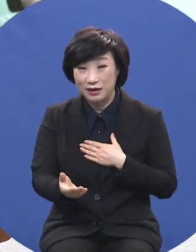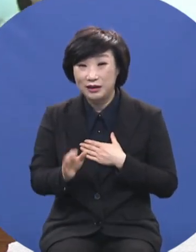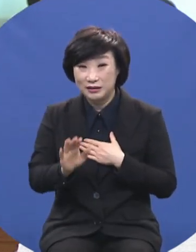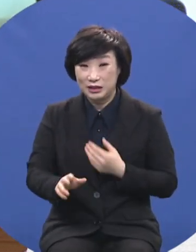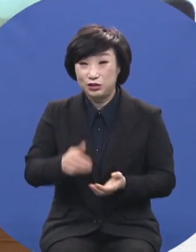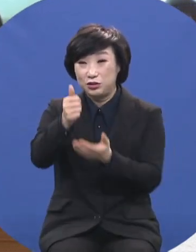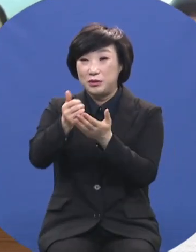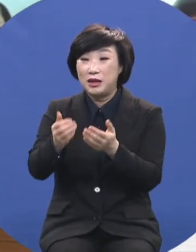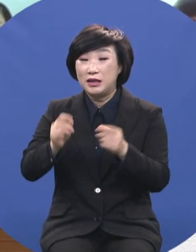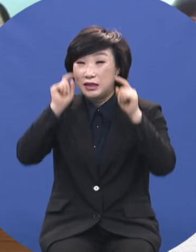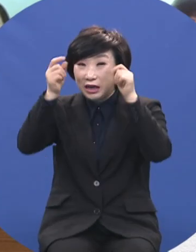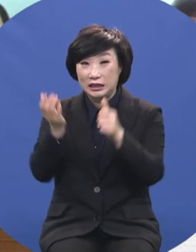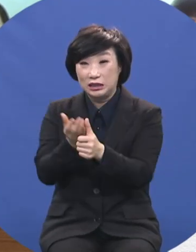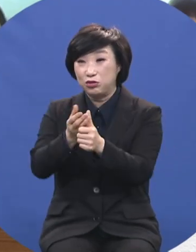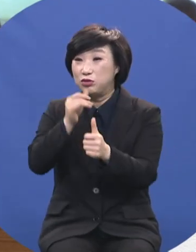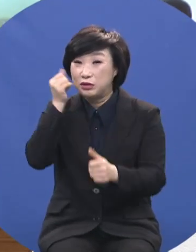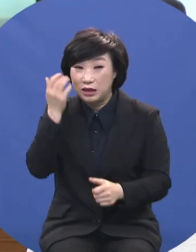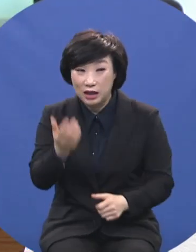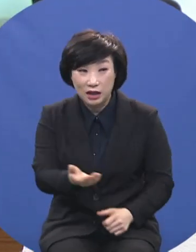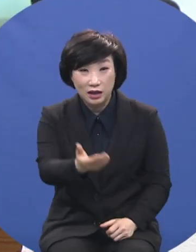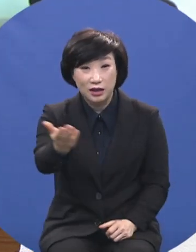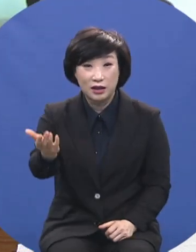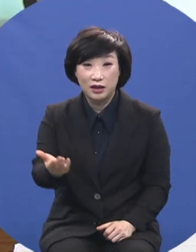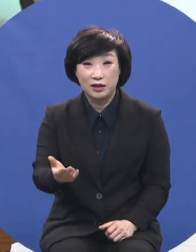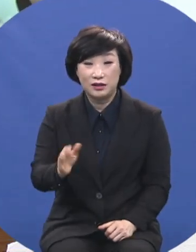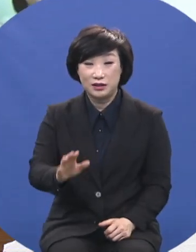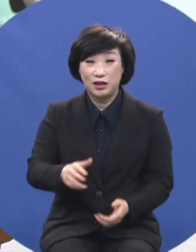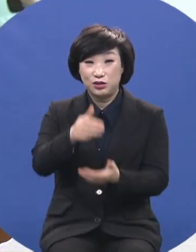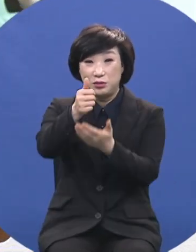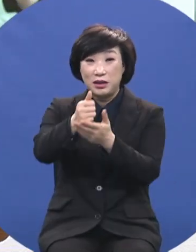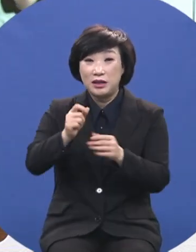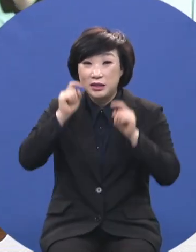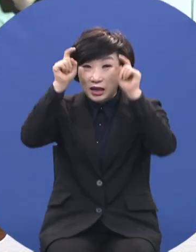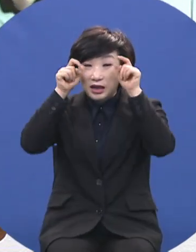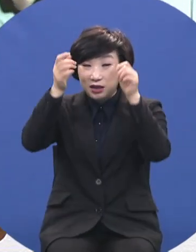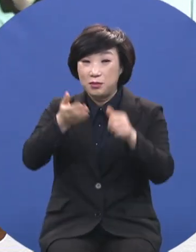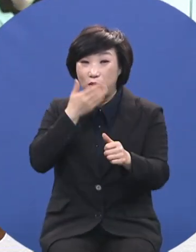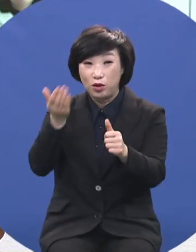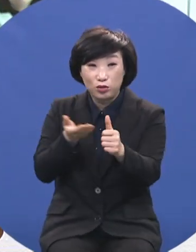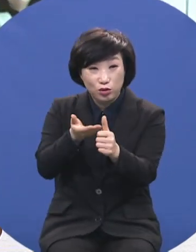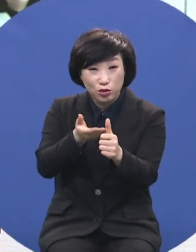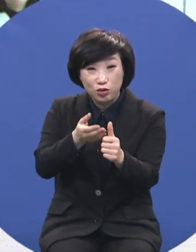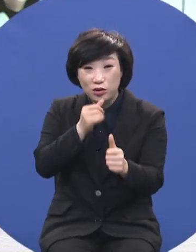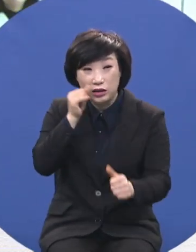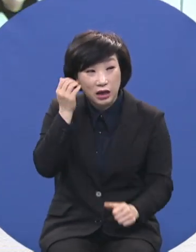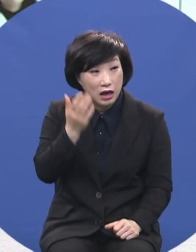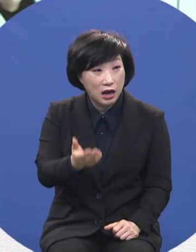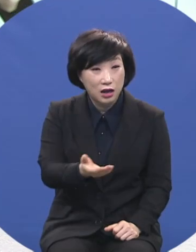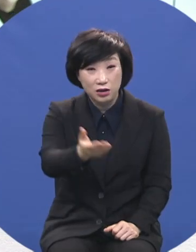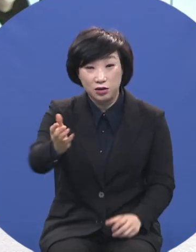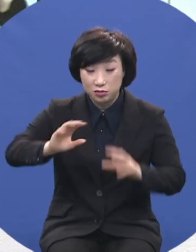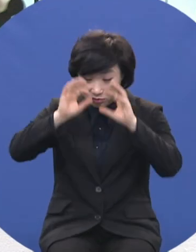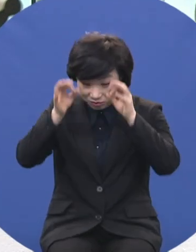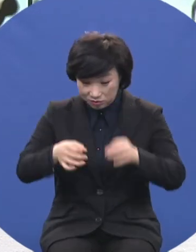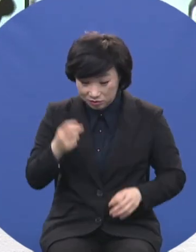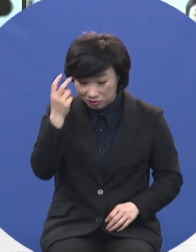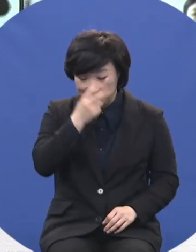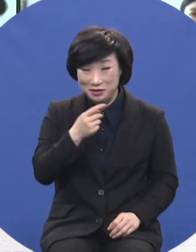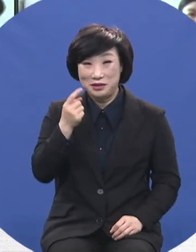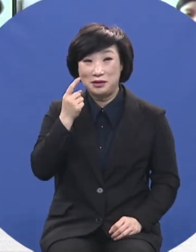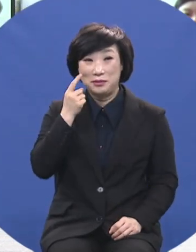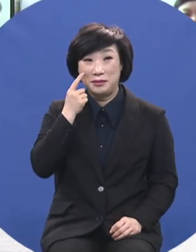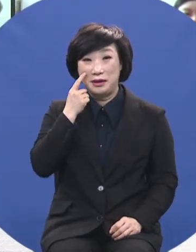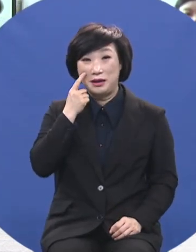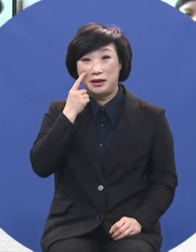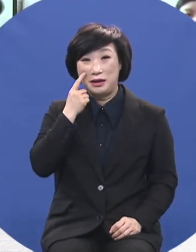주님 양을 치고 있습니까? 주님 양을 먹이고 있는가? 한번 봐라 그